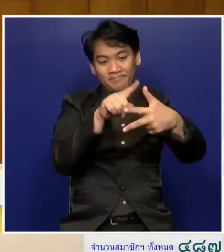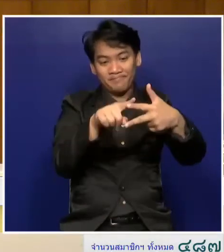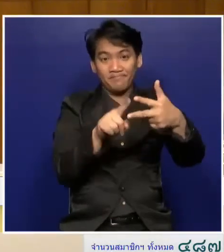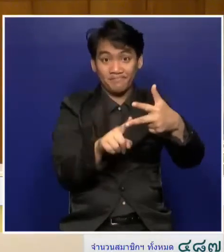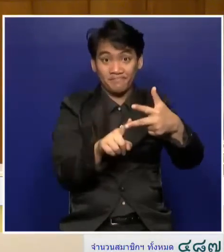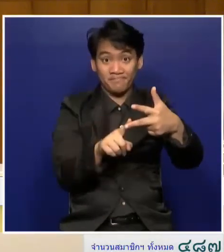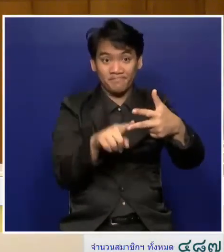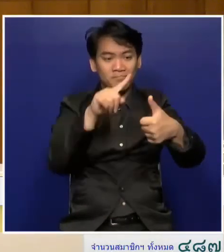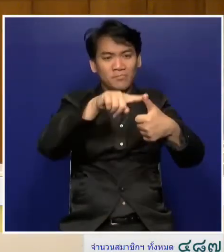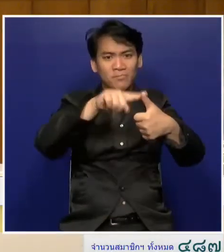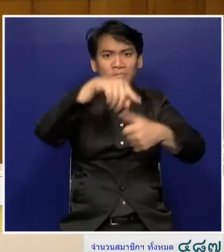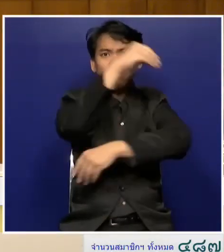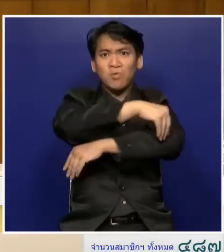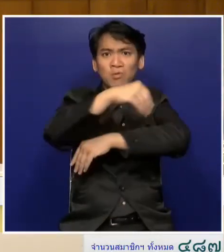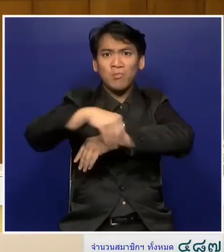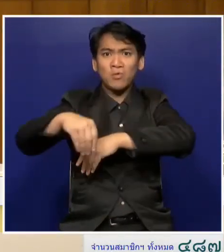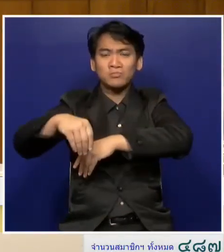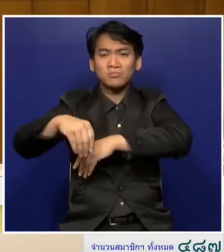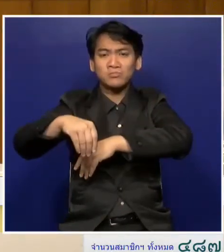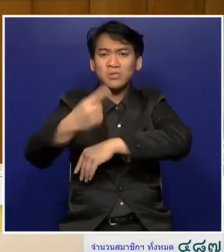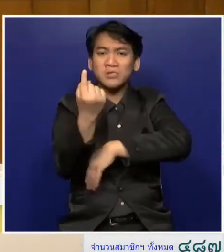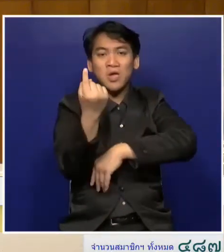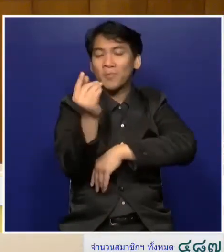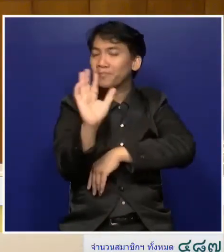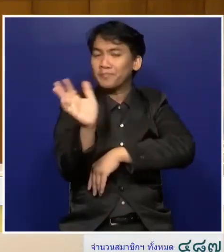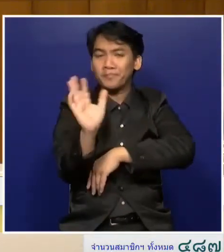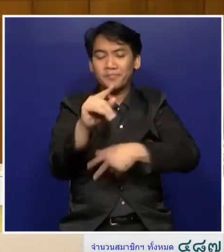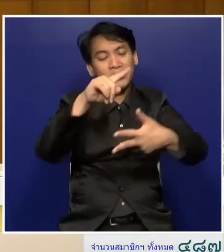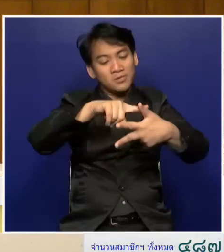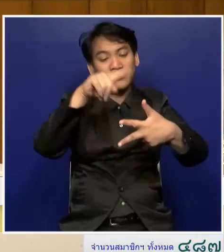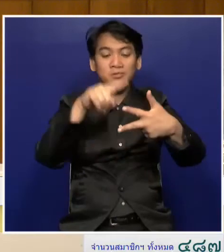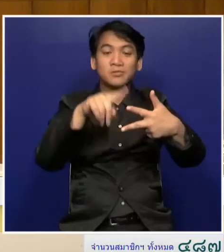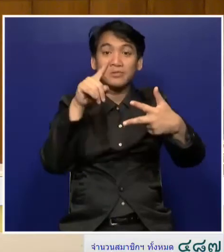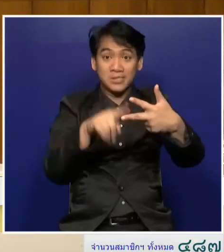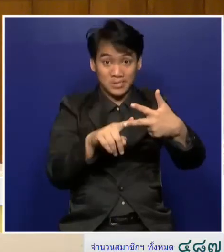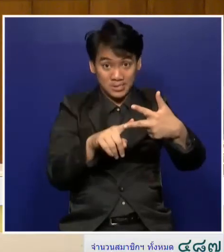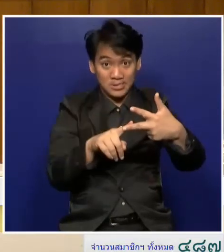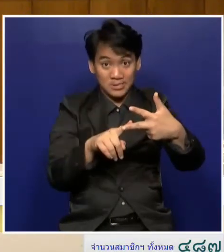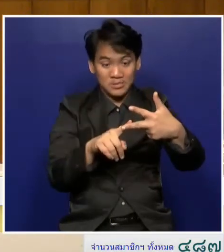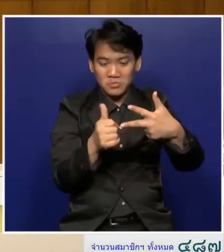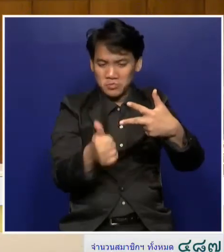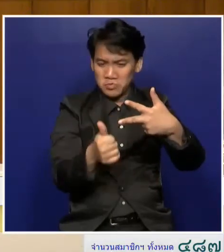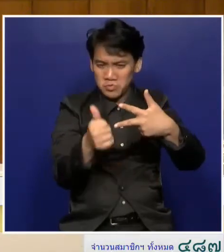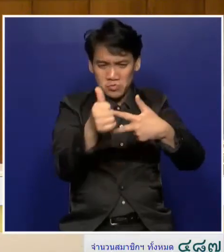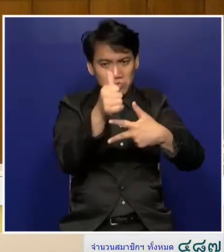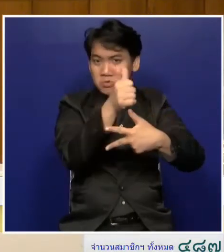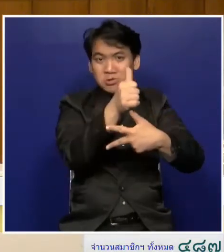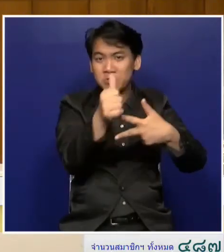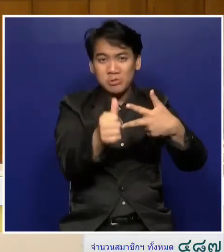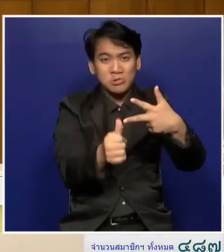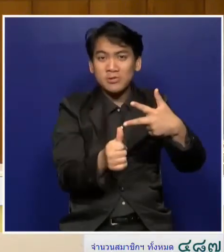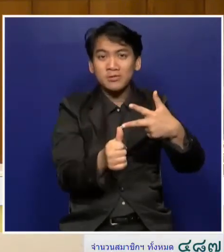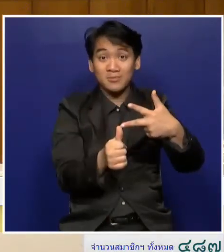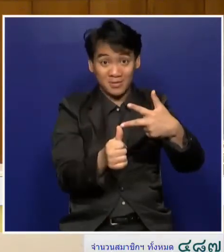วจะปูสายพนธเดียวแลวมได้ทกอย่างเพราแต่ละอันมั cockingที่ดีสำหรบพวกมันที่จะผลิเอา